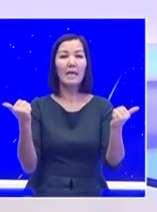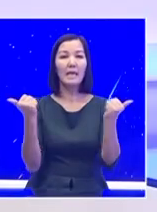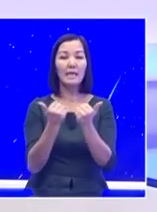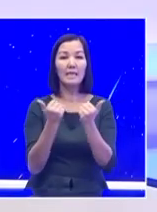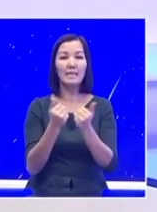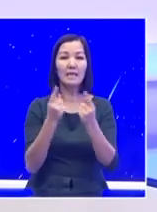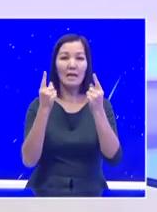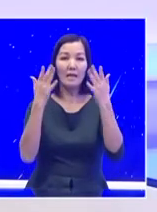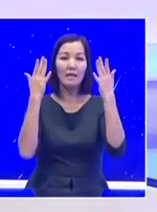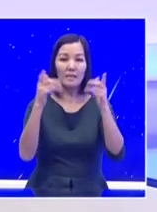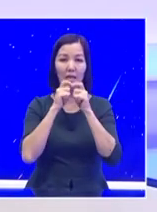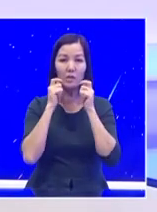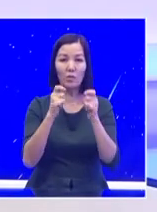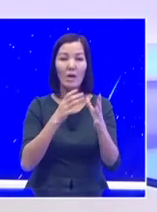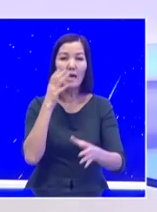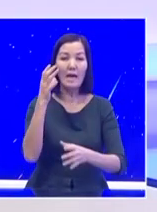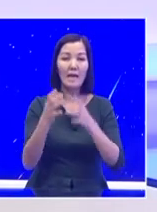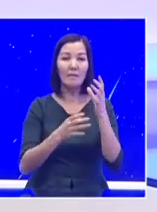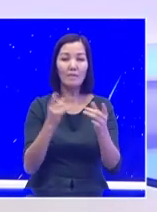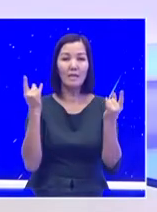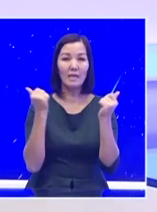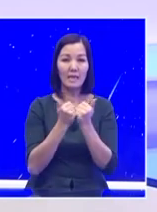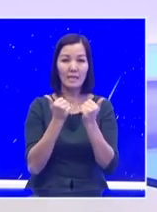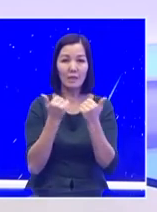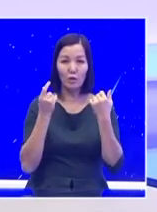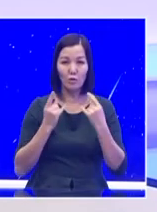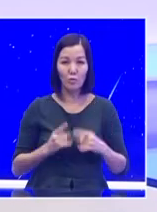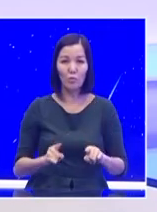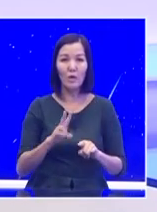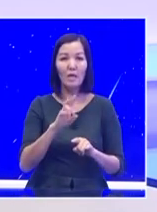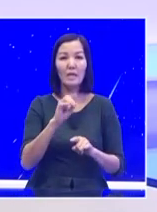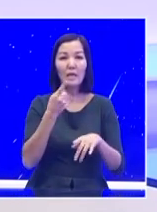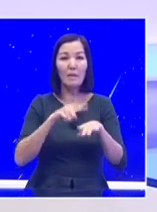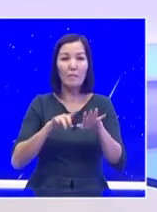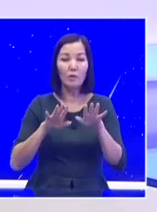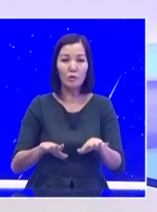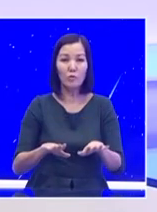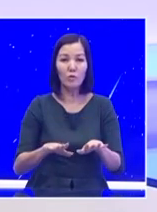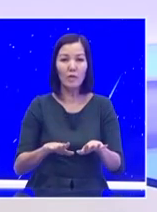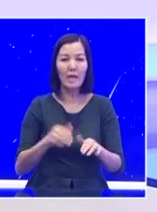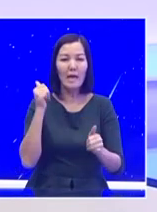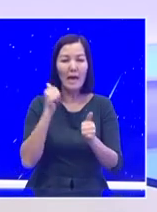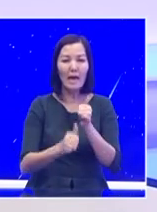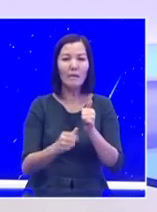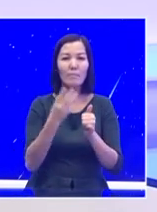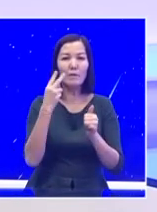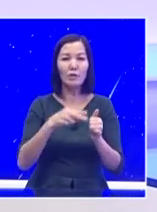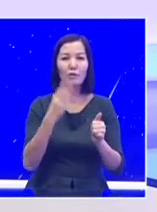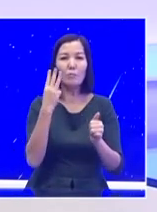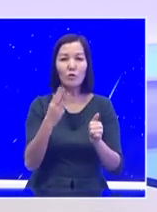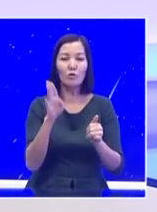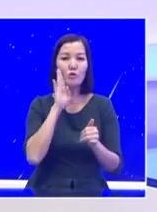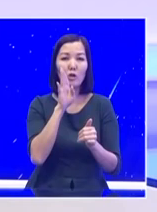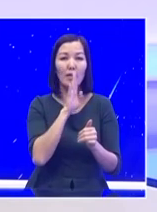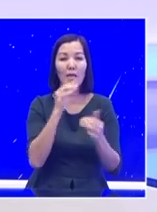Егіздер тәңір тартуы. Әлемде егіздерді өмірге әкелу жағынан Нигерия бірінші орында тұр. Мұнда әрбір 23-ші ана егіз